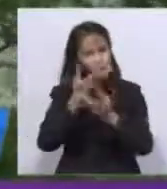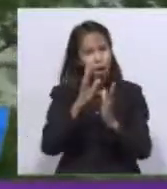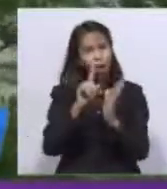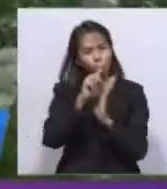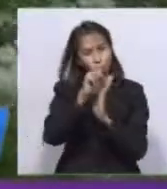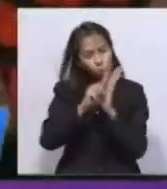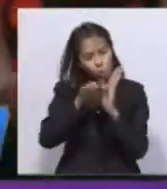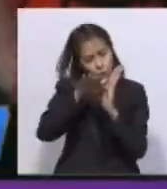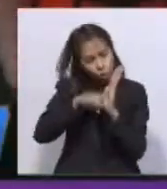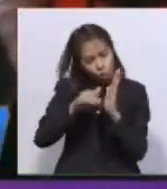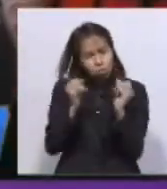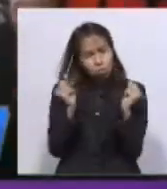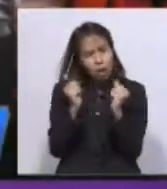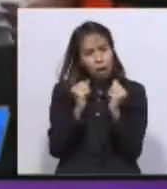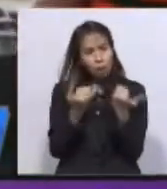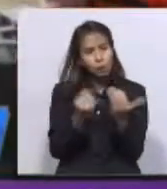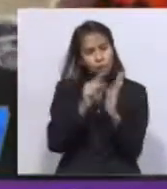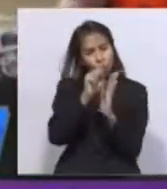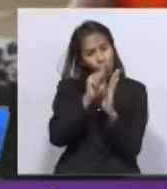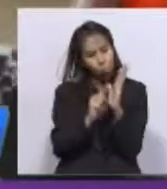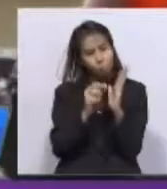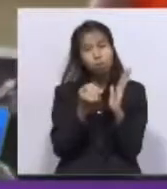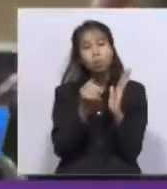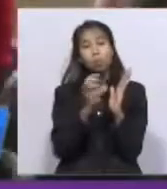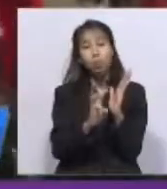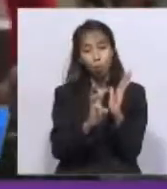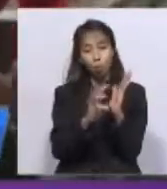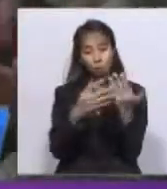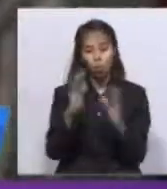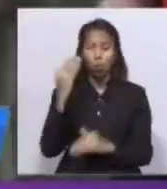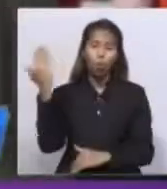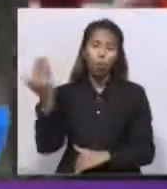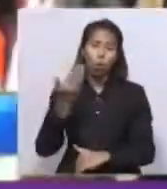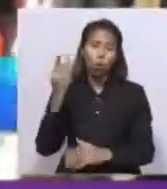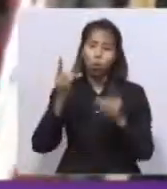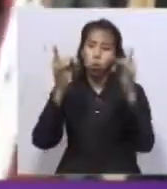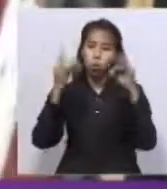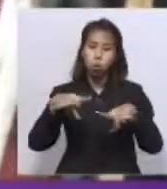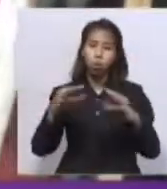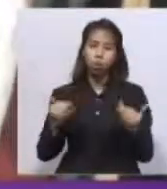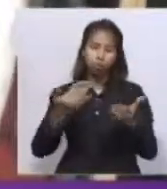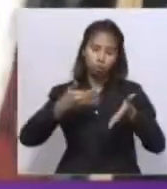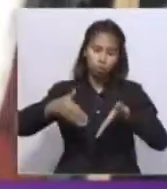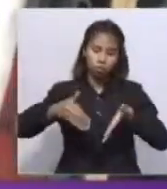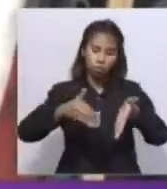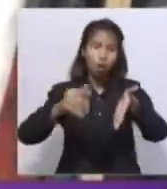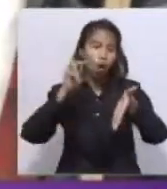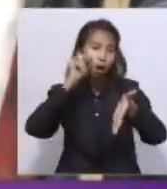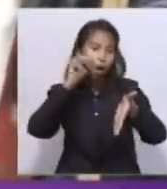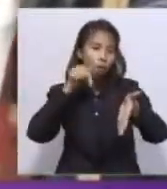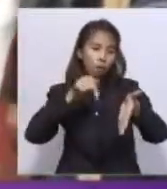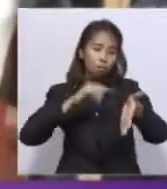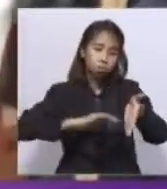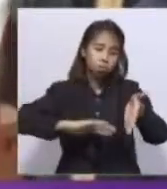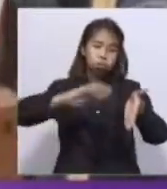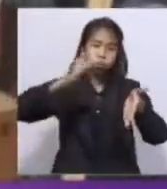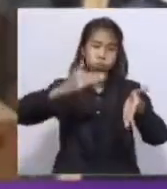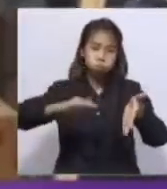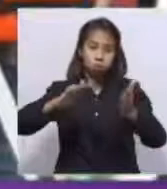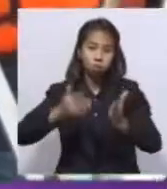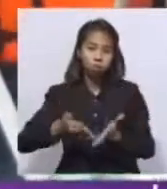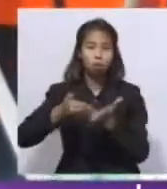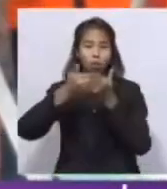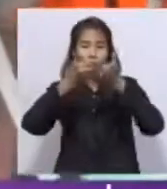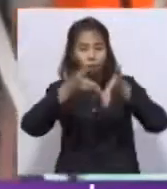งหนึ่งโดยเช้าวันนี้ค่ะวัดได้16องศาเซลเซียสประกอบกับลมพัดแรงทำให้แม่น้ำโขงเกิดคลื่นสูงส่งผลกระทบ